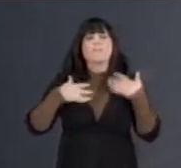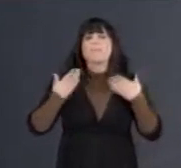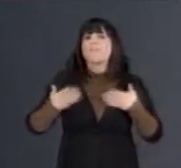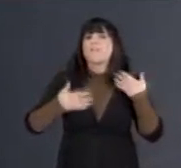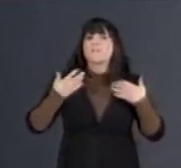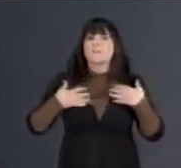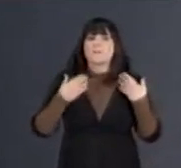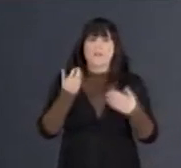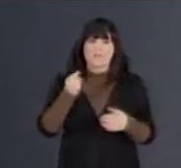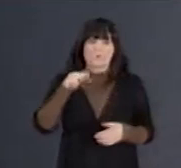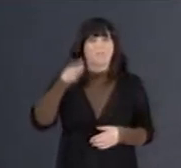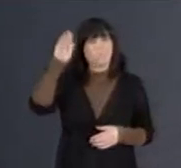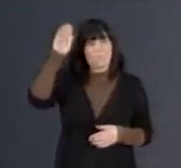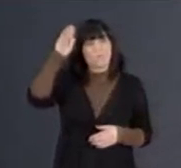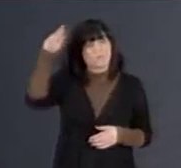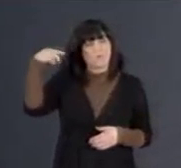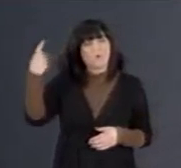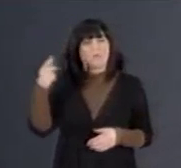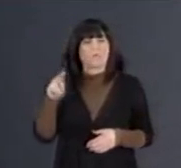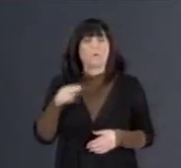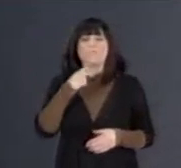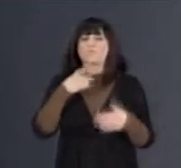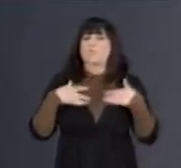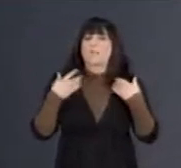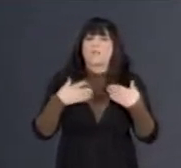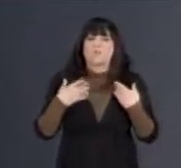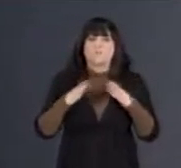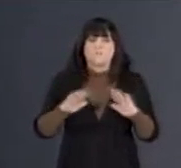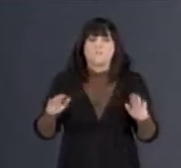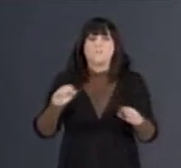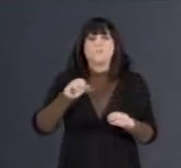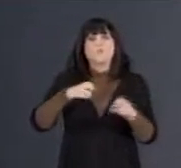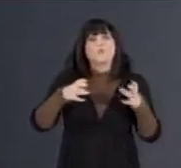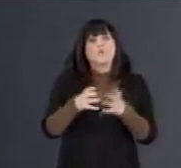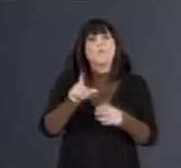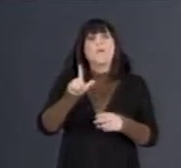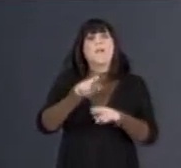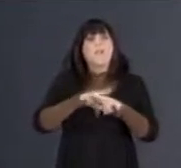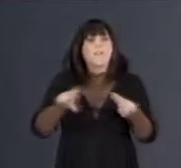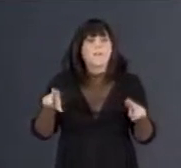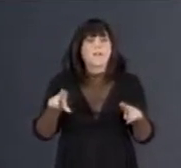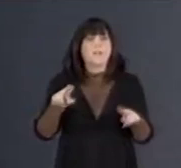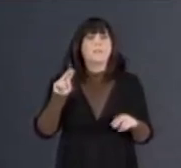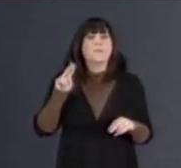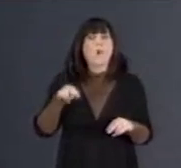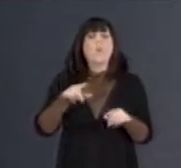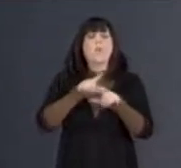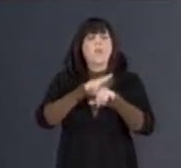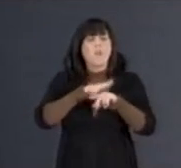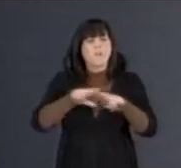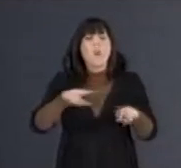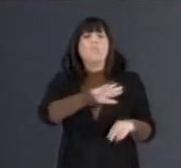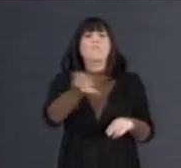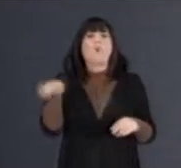soyg raison, i agnesia l-barla liberal, i agnesia author ..."Selsea Least